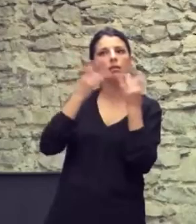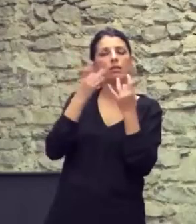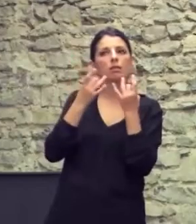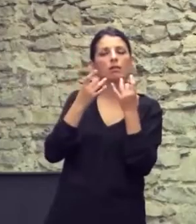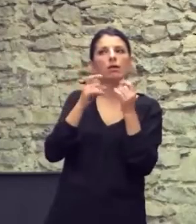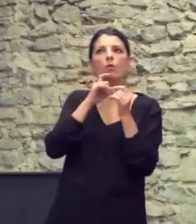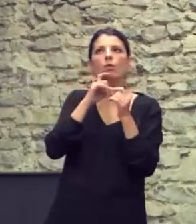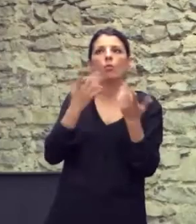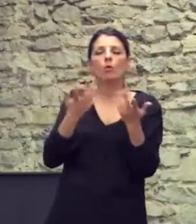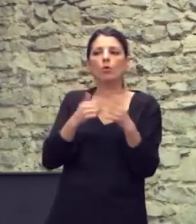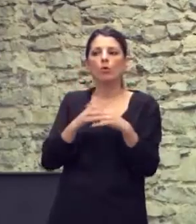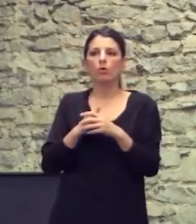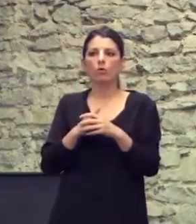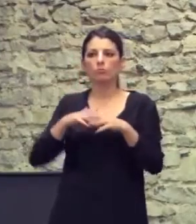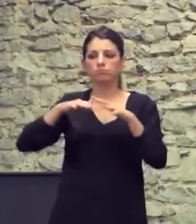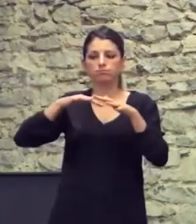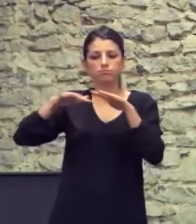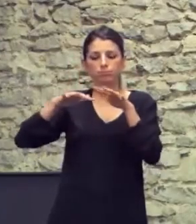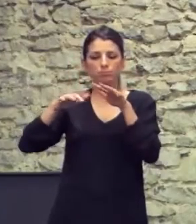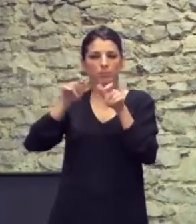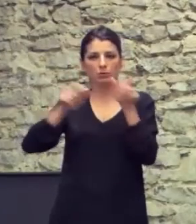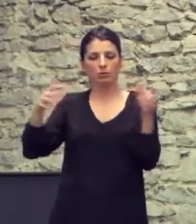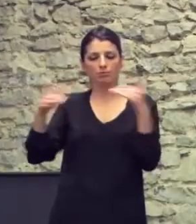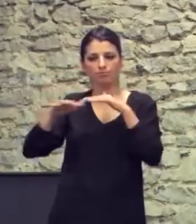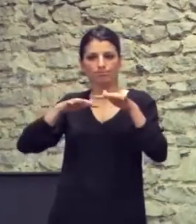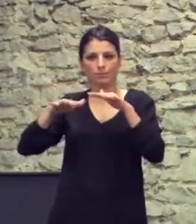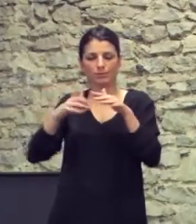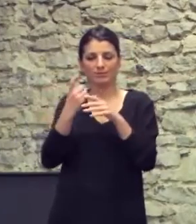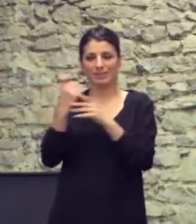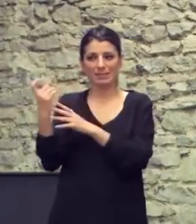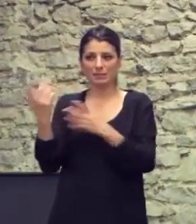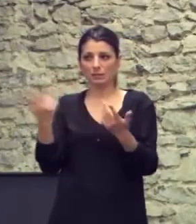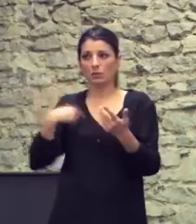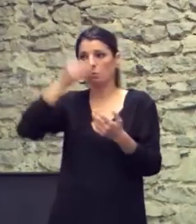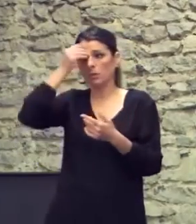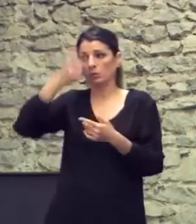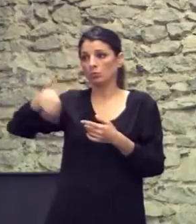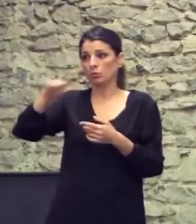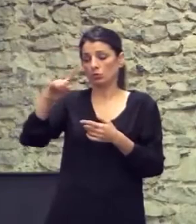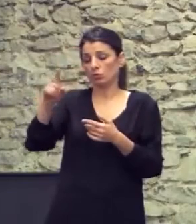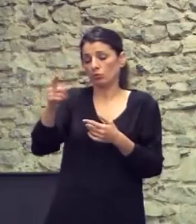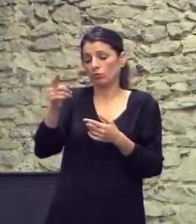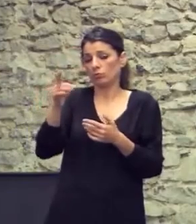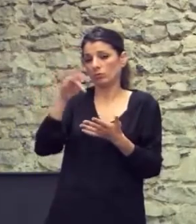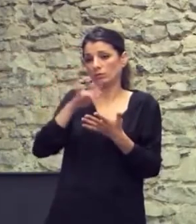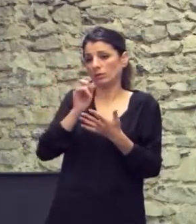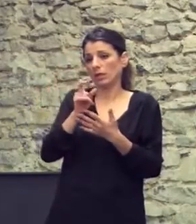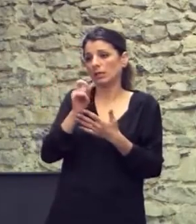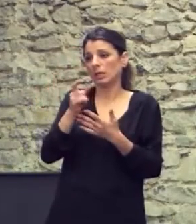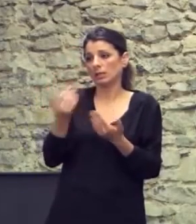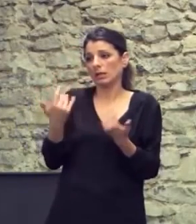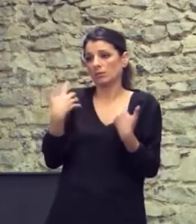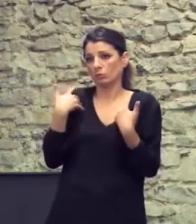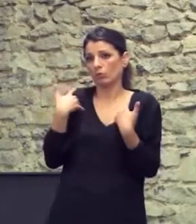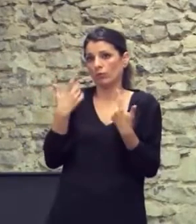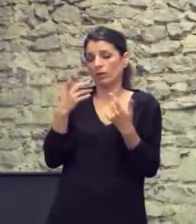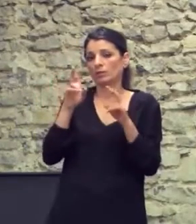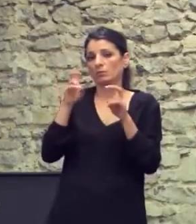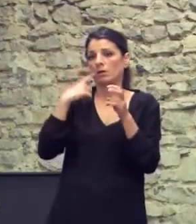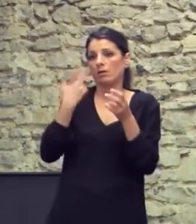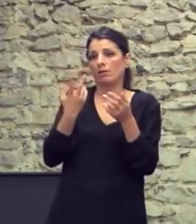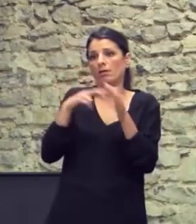mugimenduarekin harremana dukan pertsona bat, beharko dira. Nik uste dut hor, seguraski zuek denok sufritu dituzuen baliabide falta hori izango